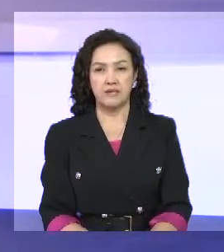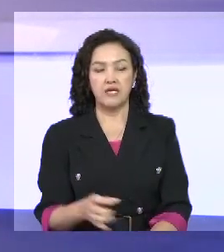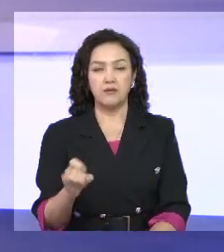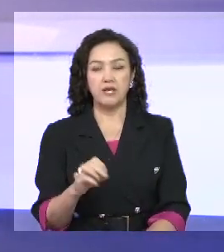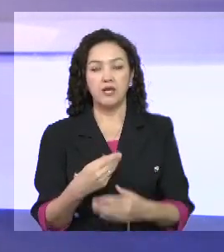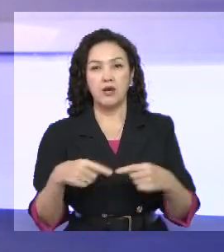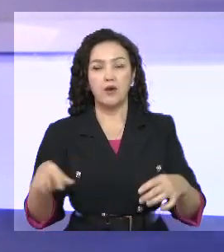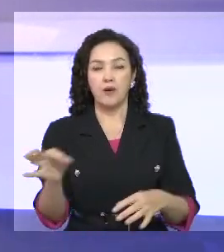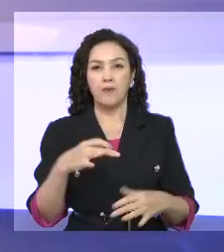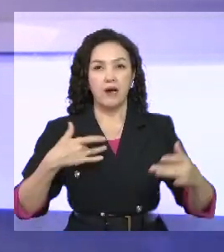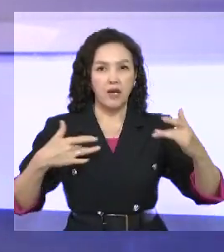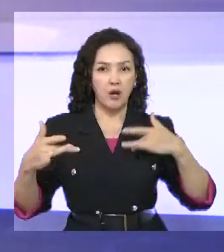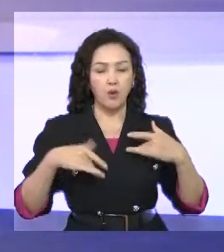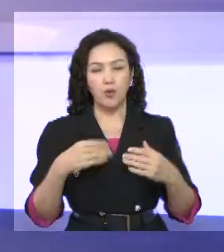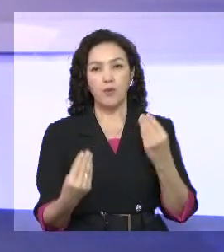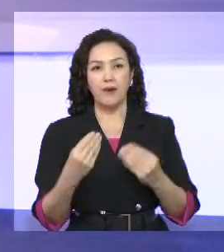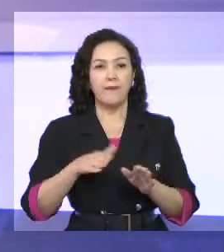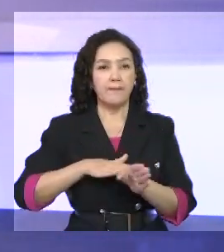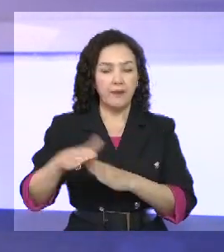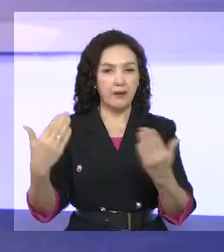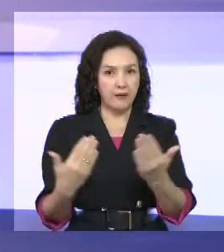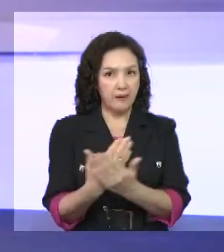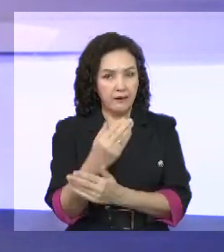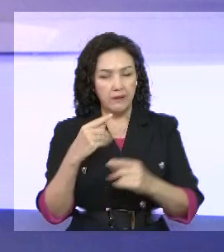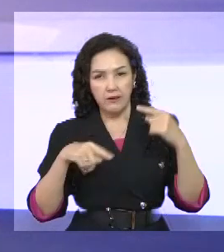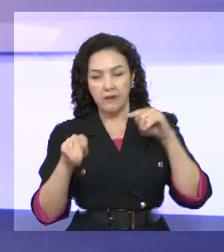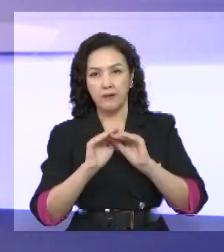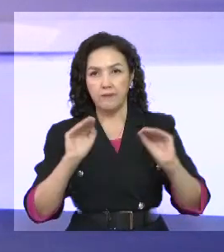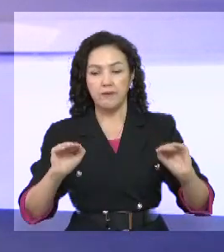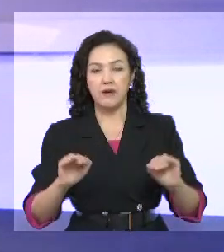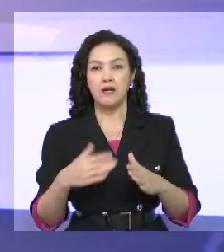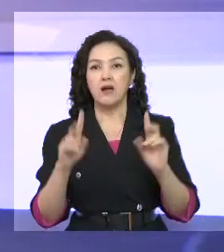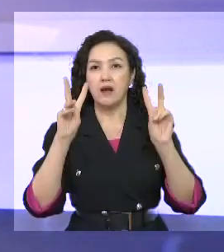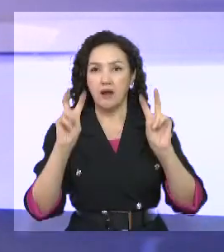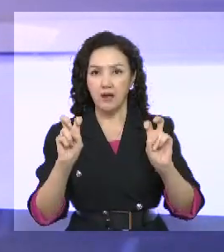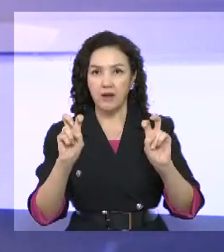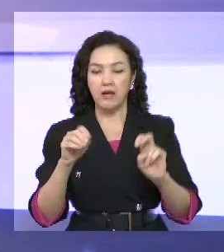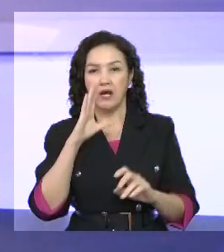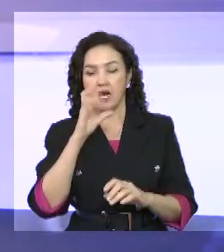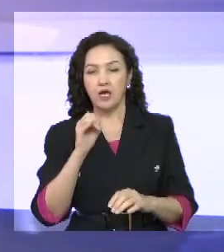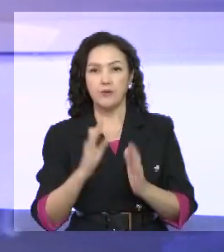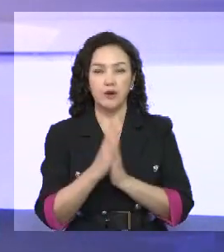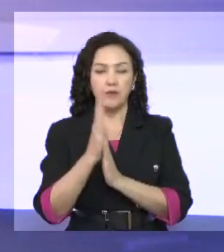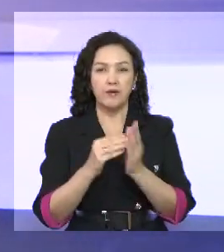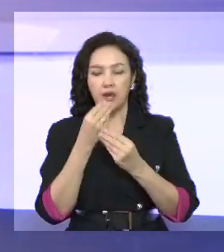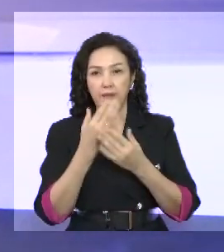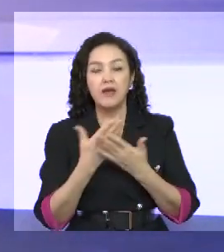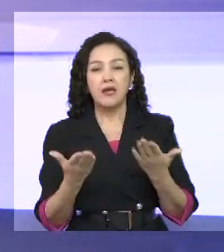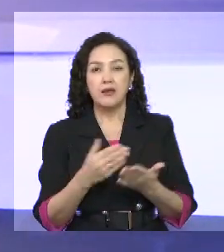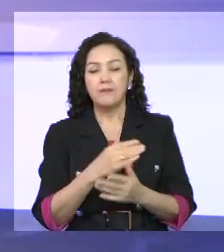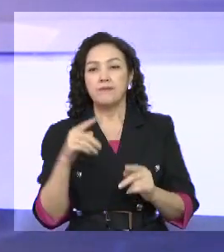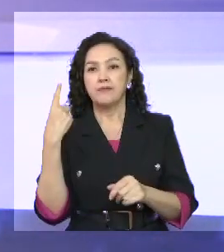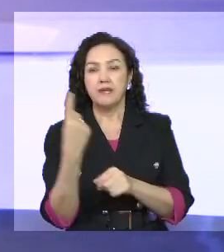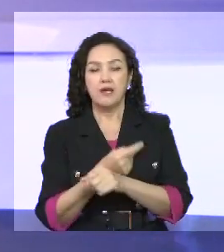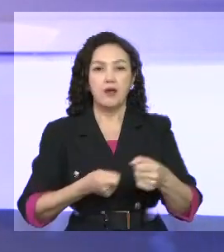Репертуар областного театра Кугалалакай пополнился новой постановкой для детей. Спектакль называется «Каскар Щебжейме». Он стал